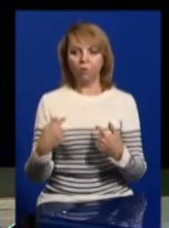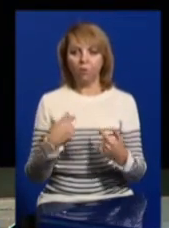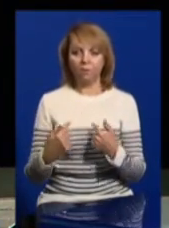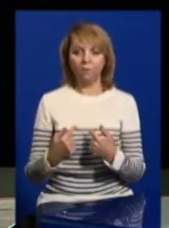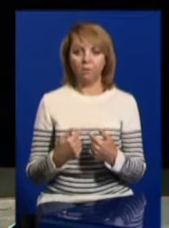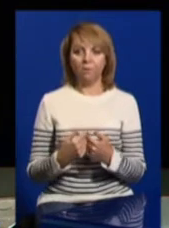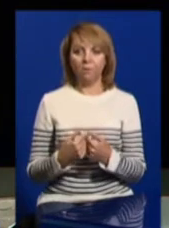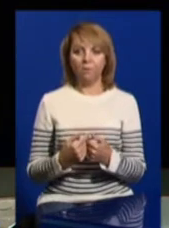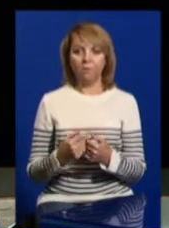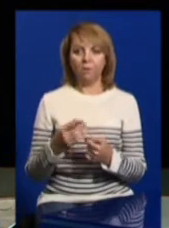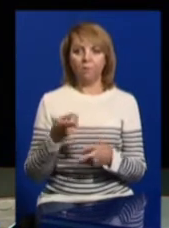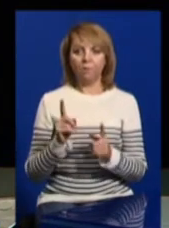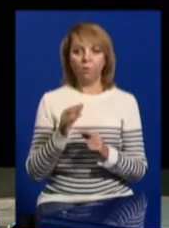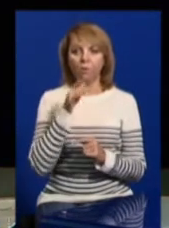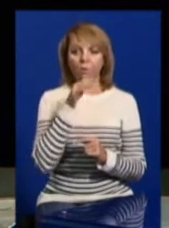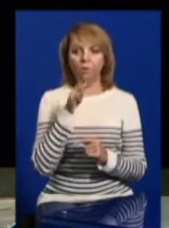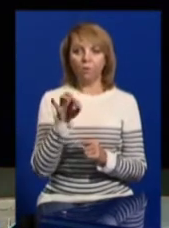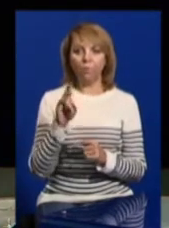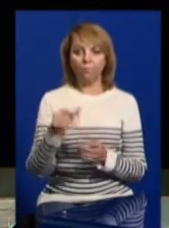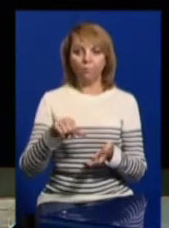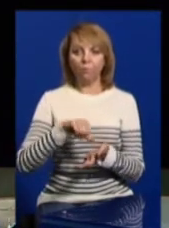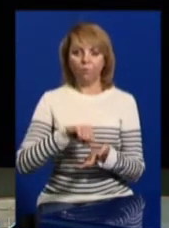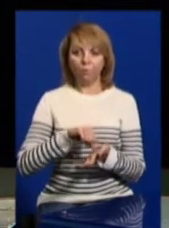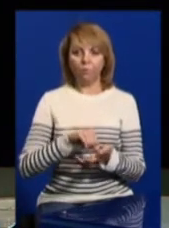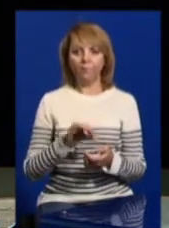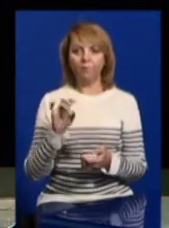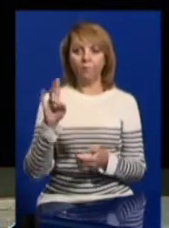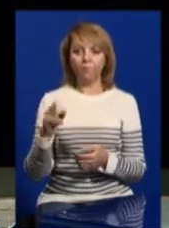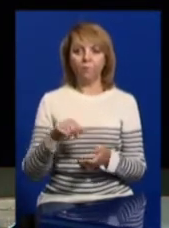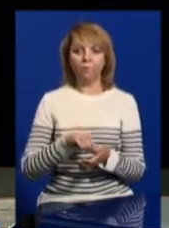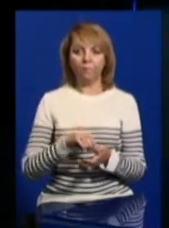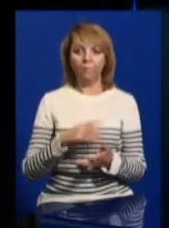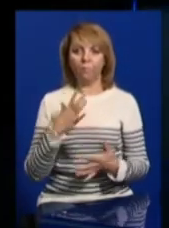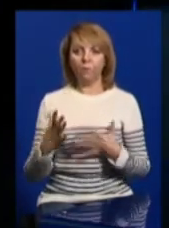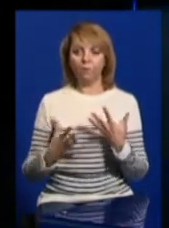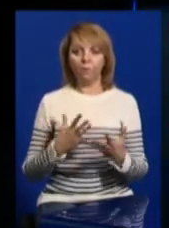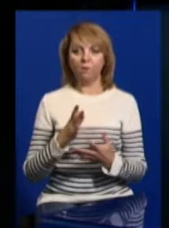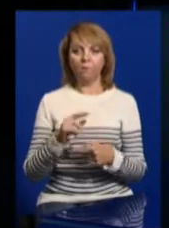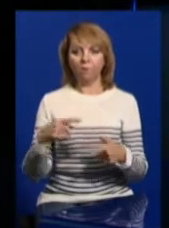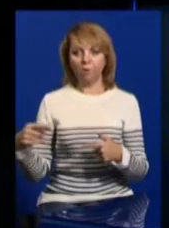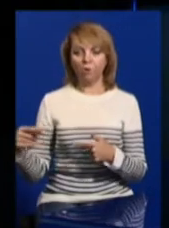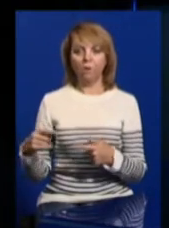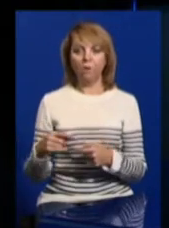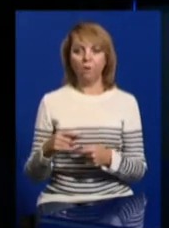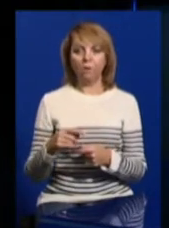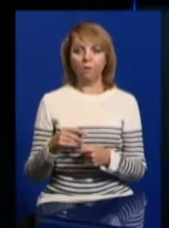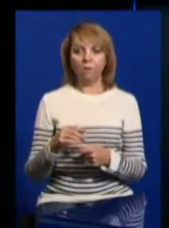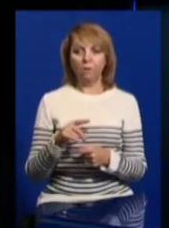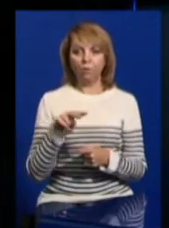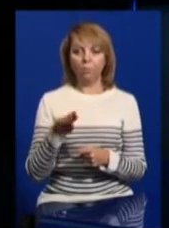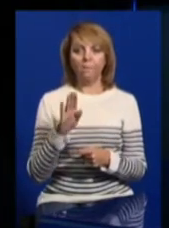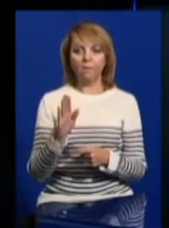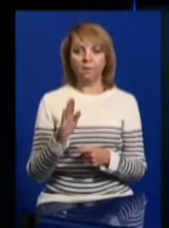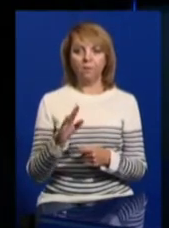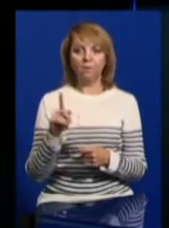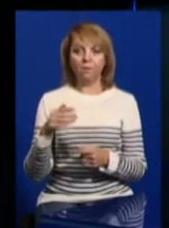І, звісно, коли пан Дронов виступив, і він виступав емоційно, все інше, ну, Людмила Васильовна, вона